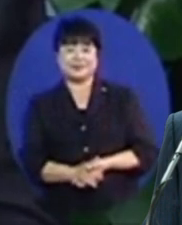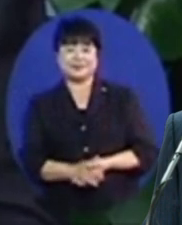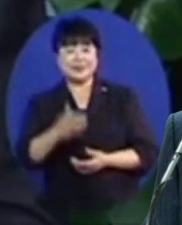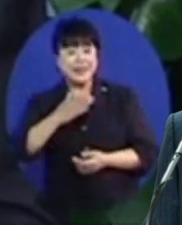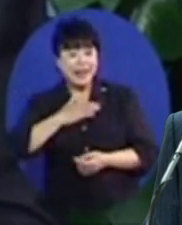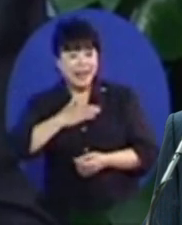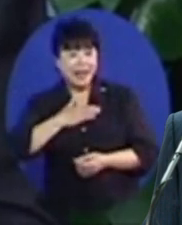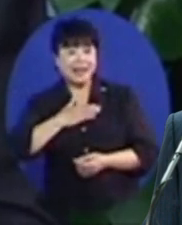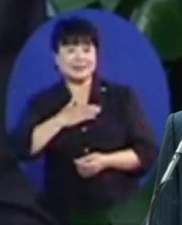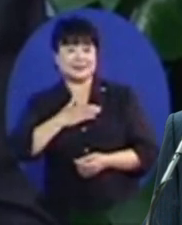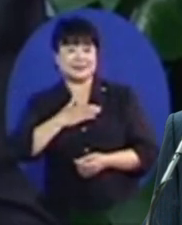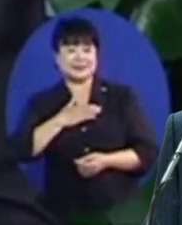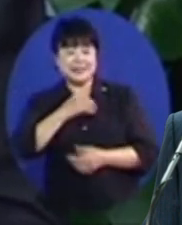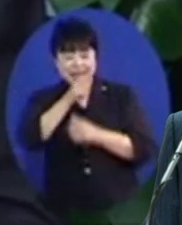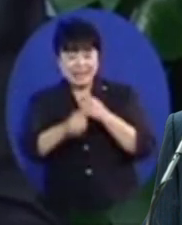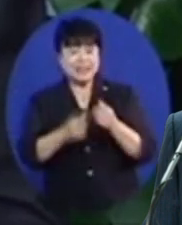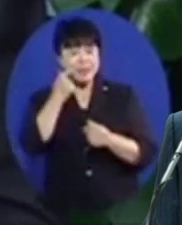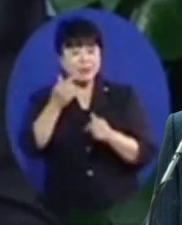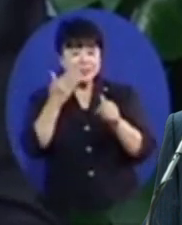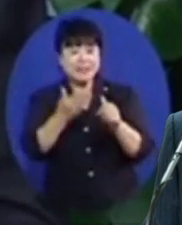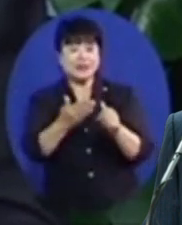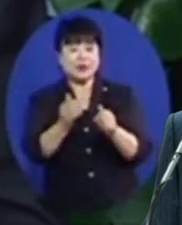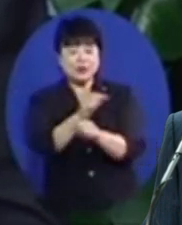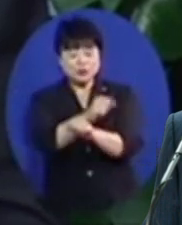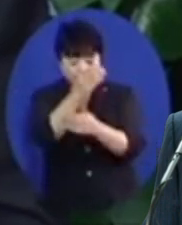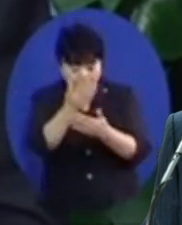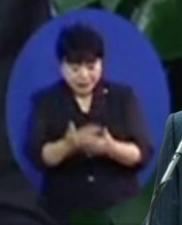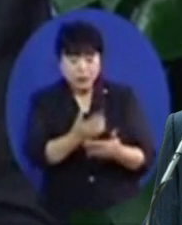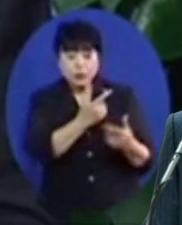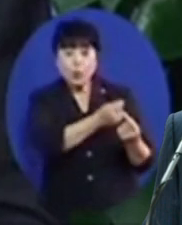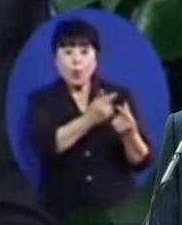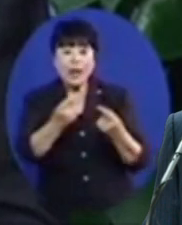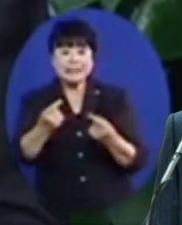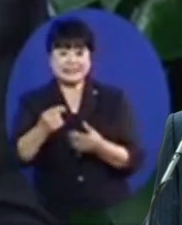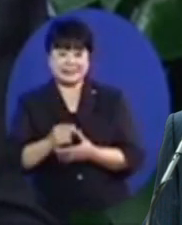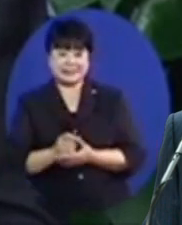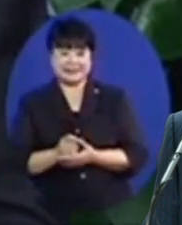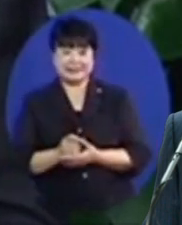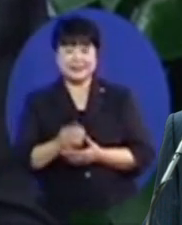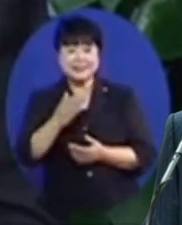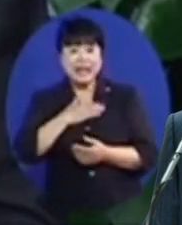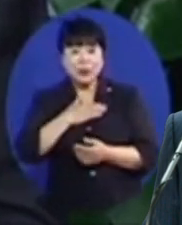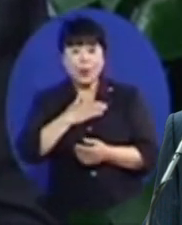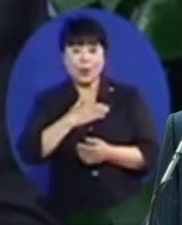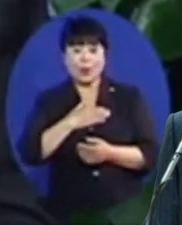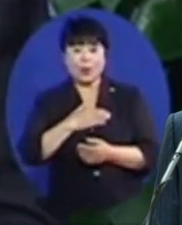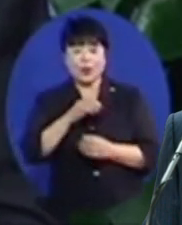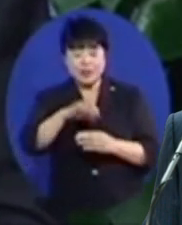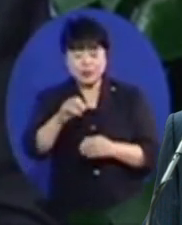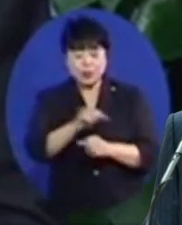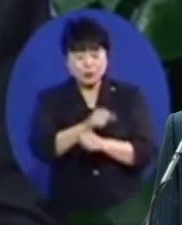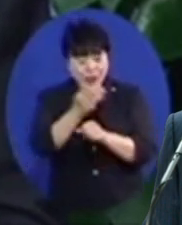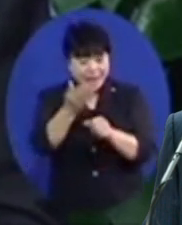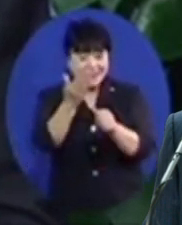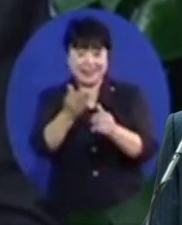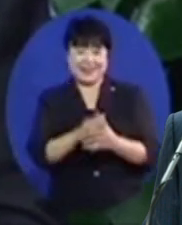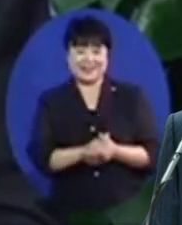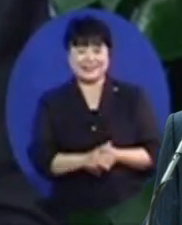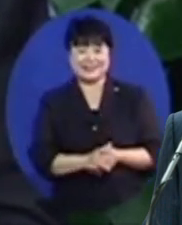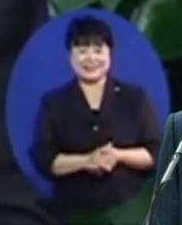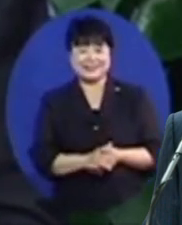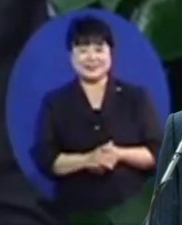내가 하나님 아버지께로부터 용서받은 것처럼 나도 이웃을 용서해야 된다는 것입니다.